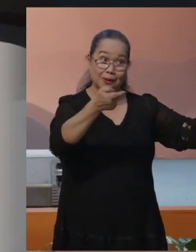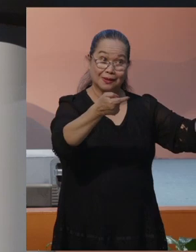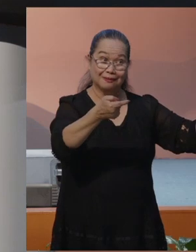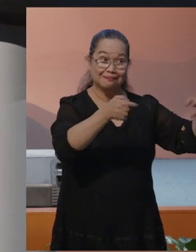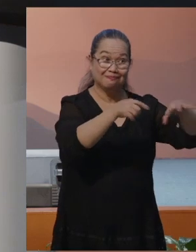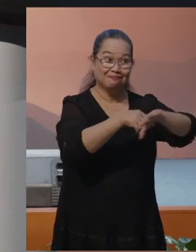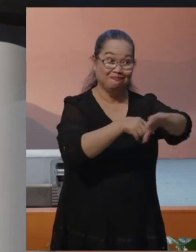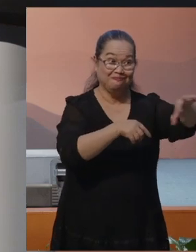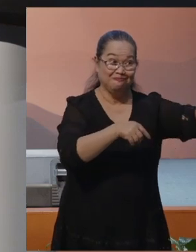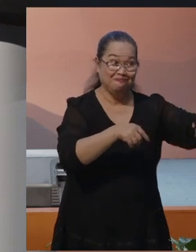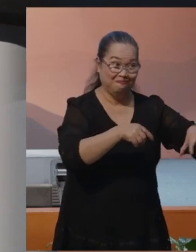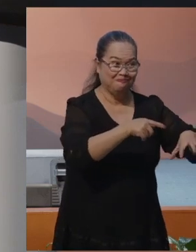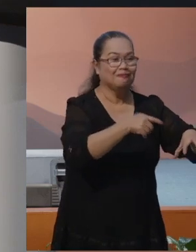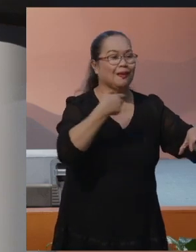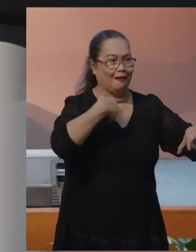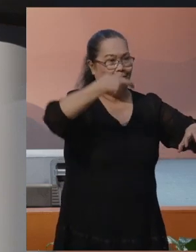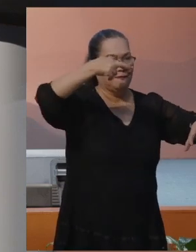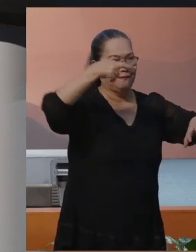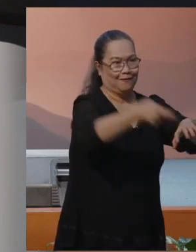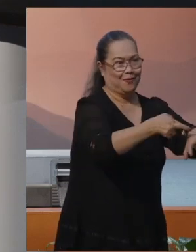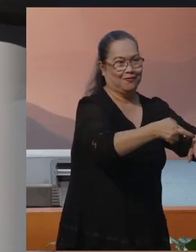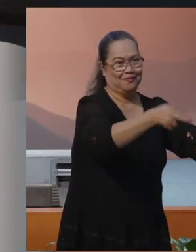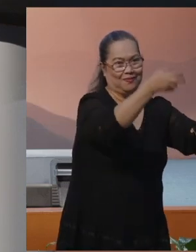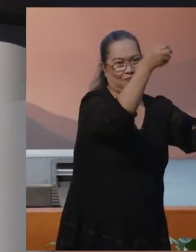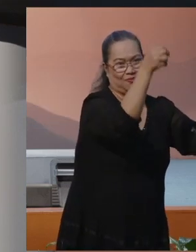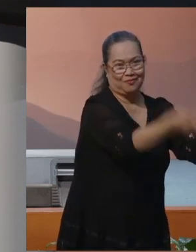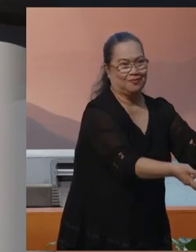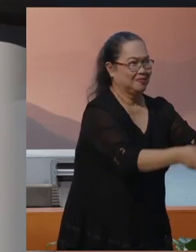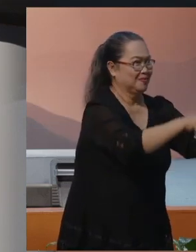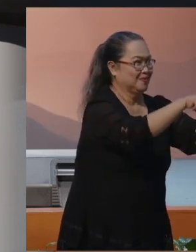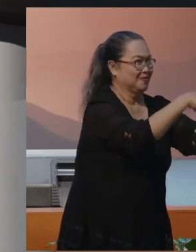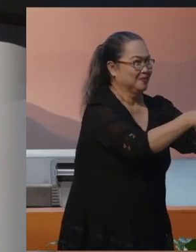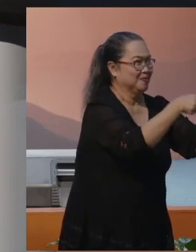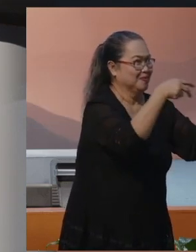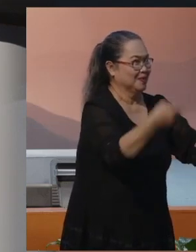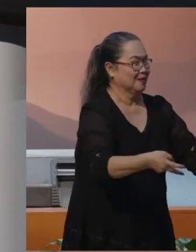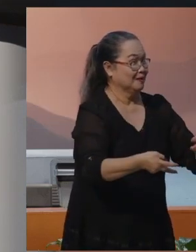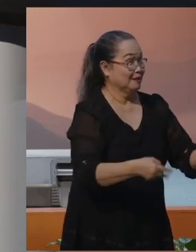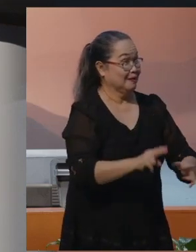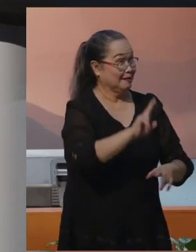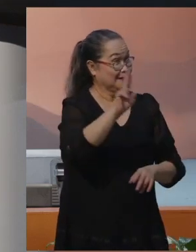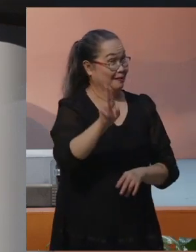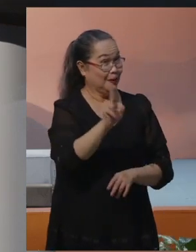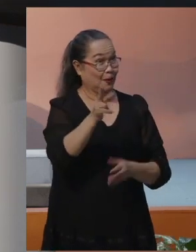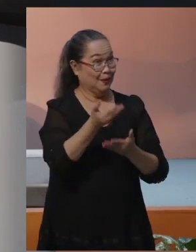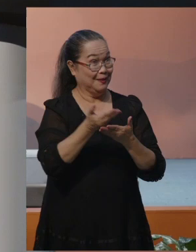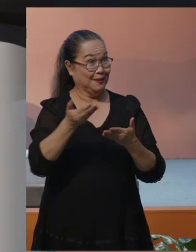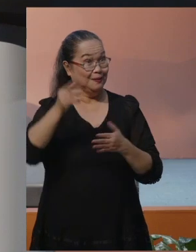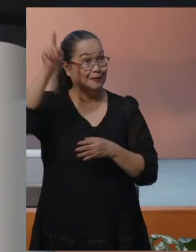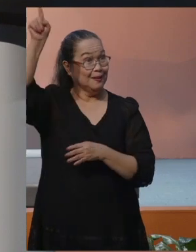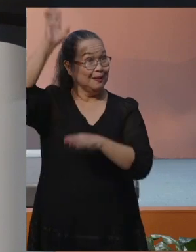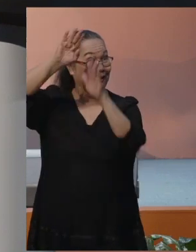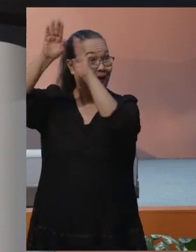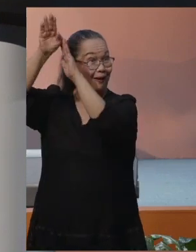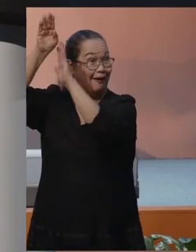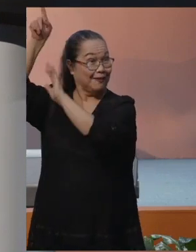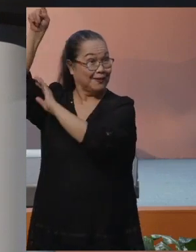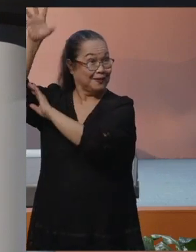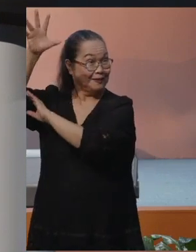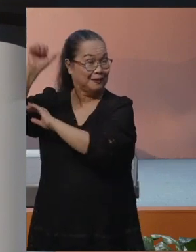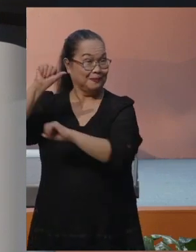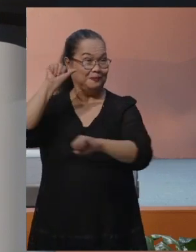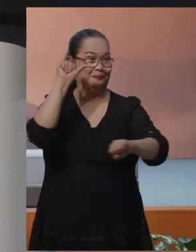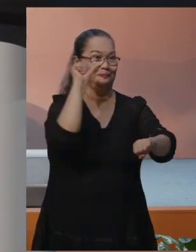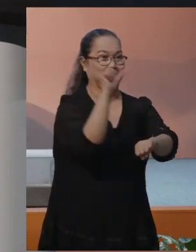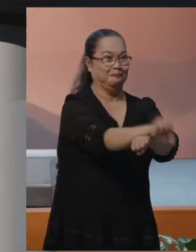No? Ano pa man siya, ginamit ng Diyos ang mga bagay ng kalangitan upang talunin ang